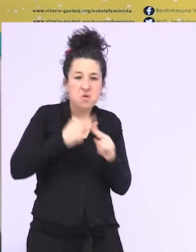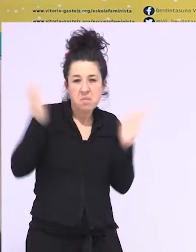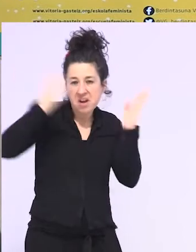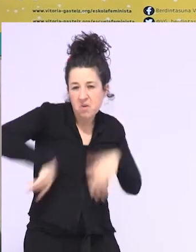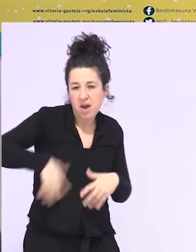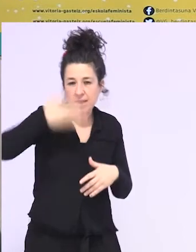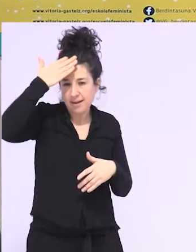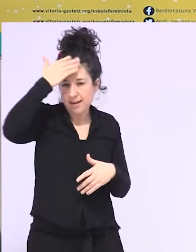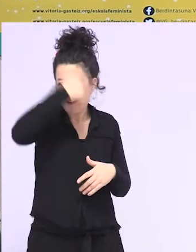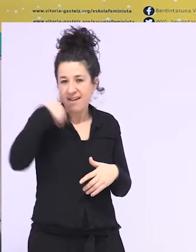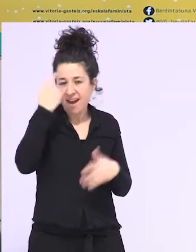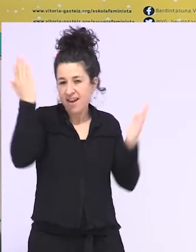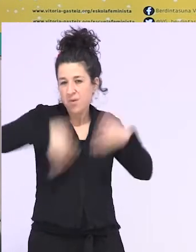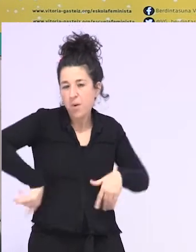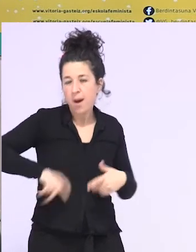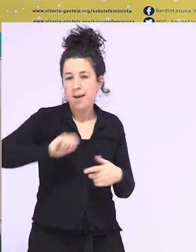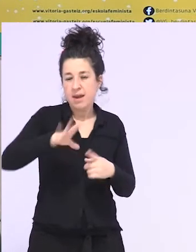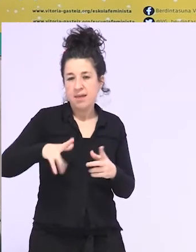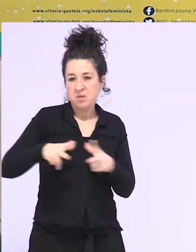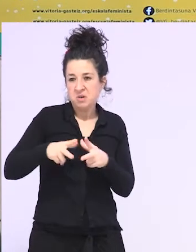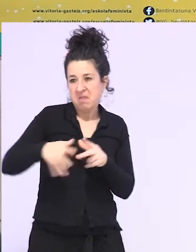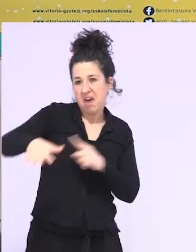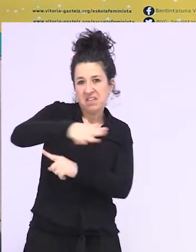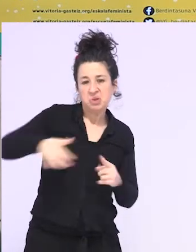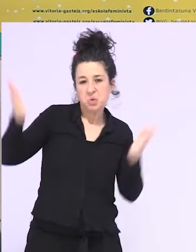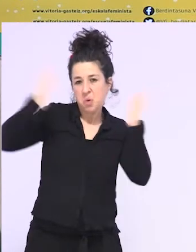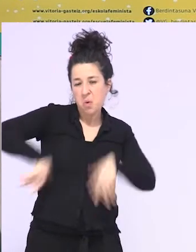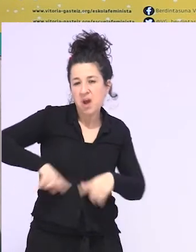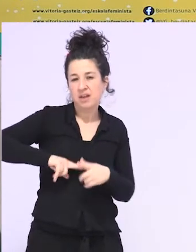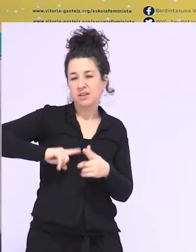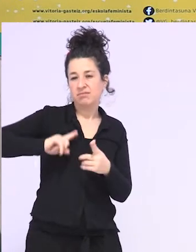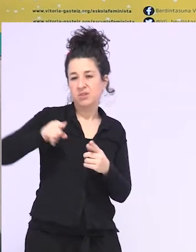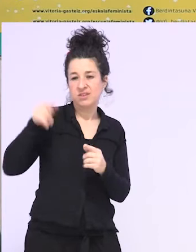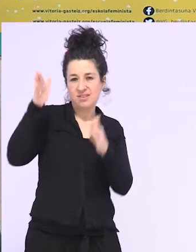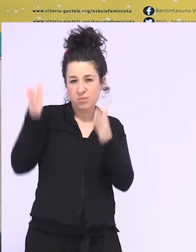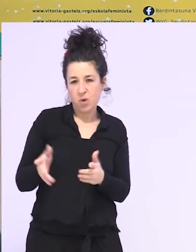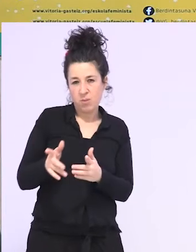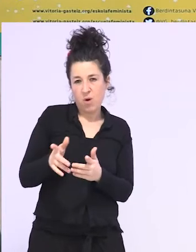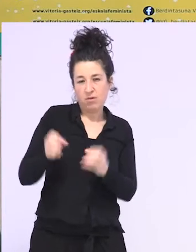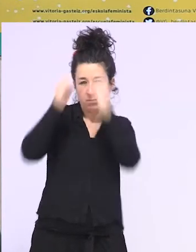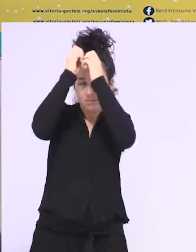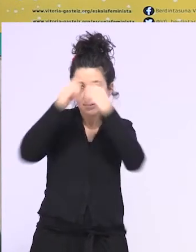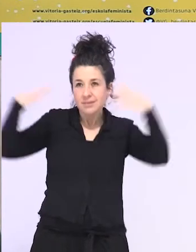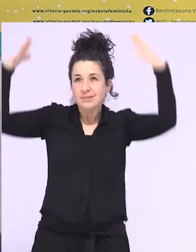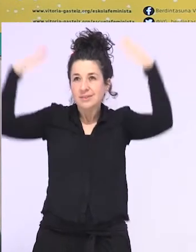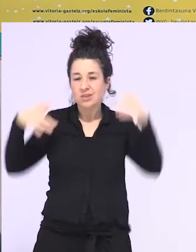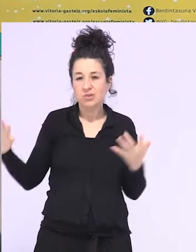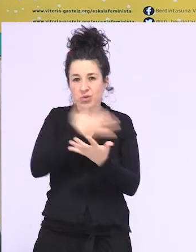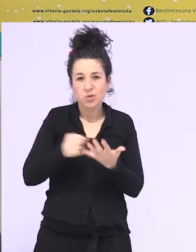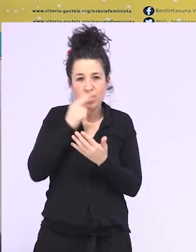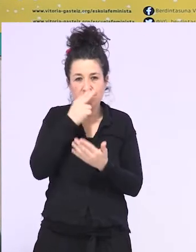erotuta dagona, ez daukana ingurune sozialik eta batean gainera botako zaizuna indarkeria handiz eta hori da nolabait denok txikitatik oso